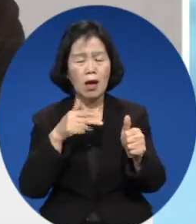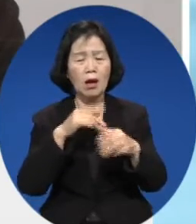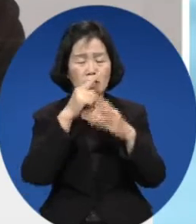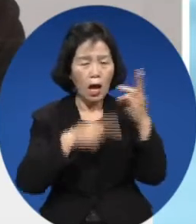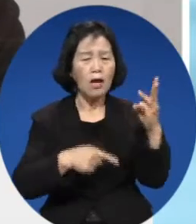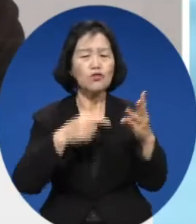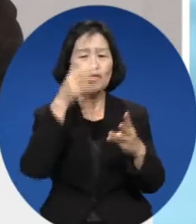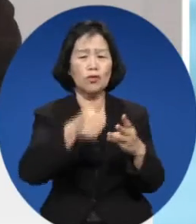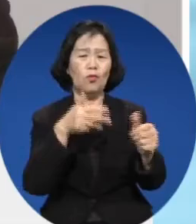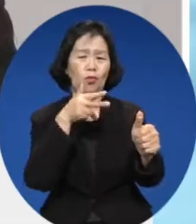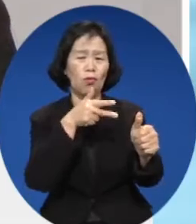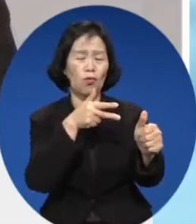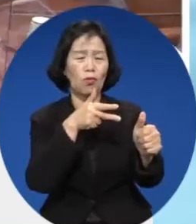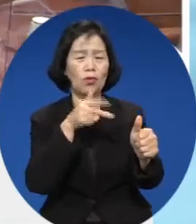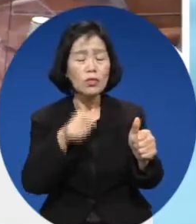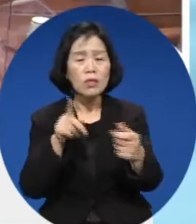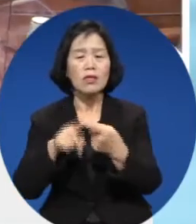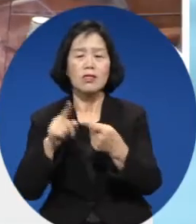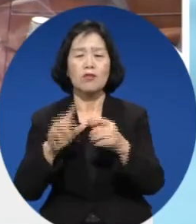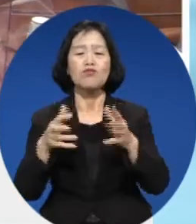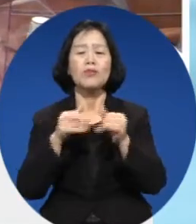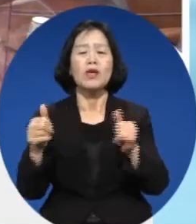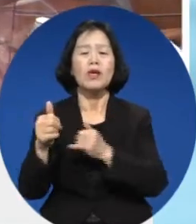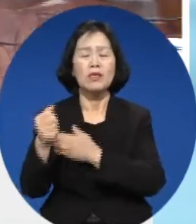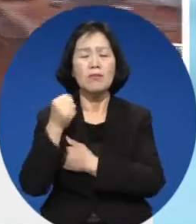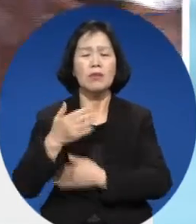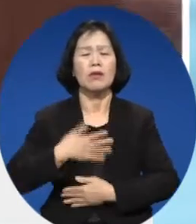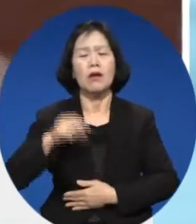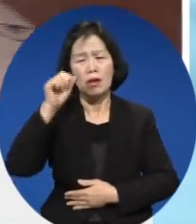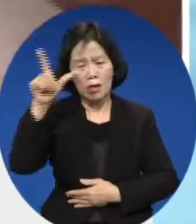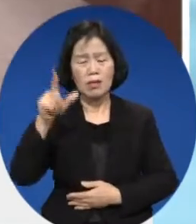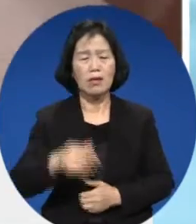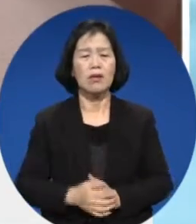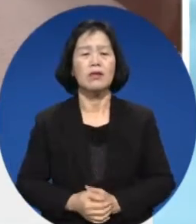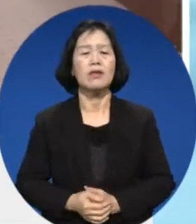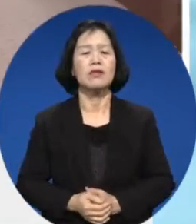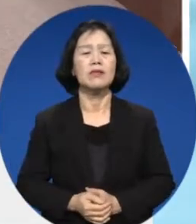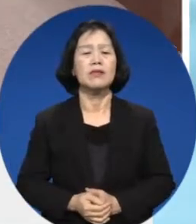윤석열한테 가 있느냐. 이 부분을 국민의힘이 알아야 된다고 생각해요. 즉 아까도 앞에 말씀하셨지만